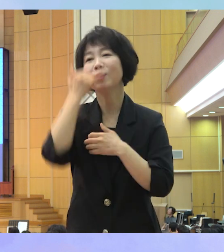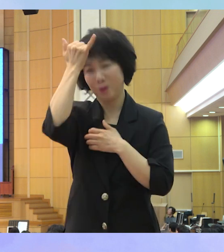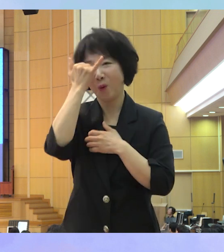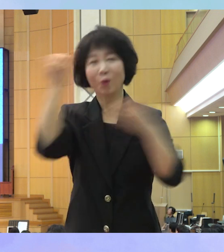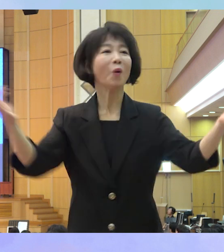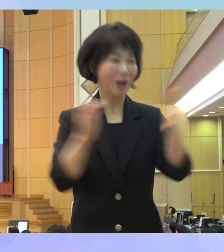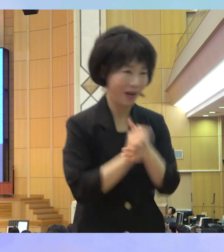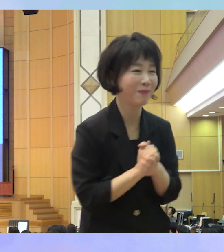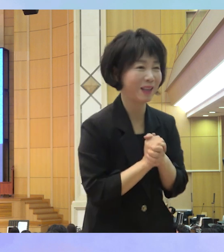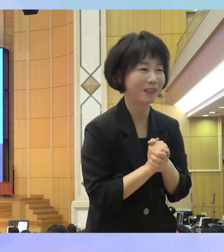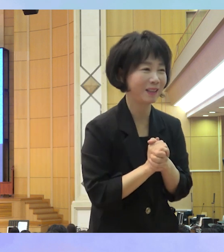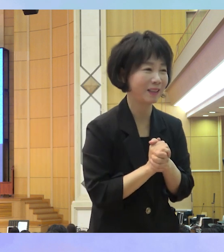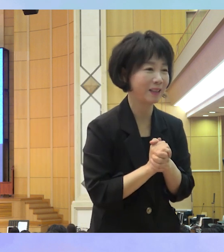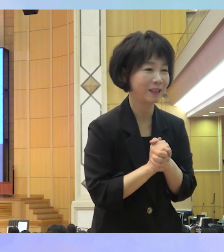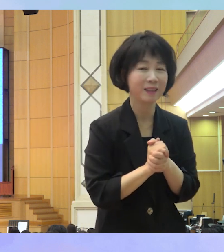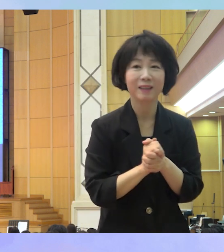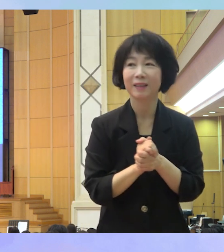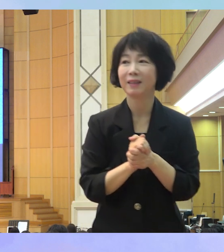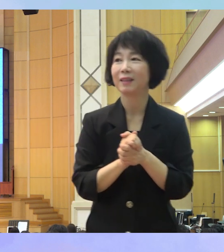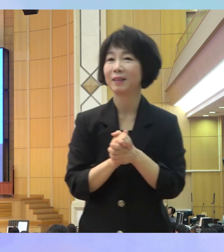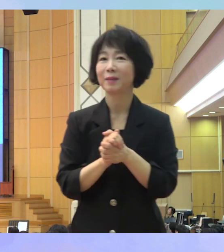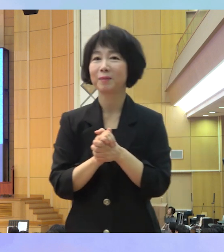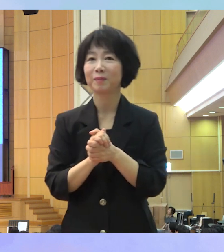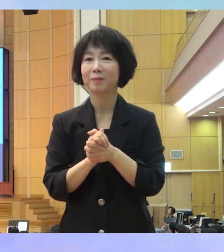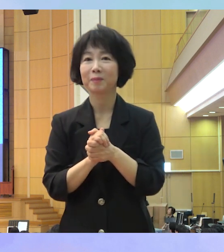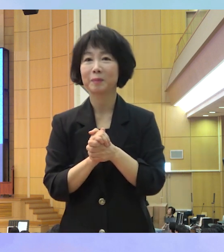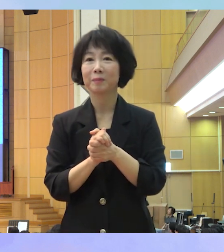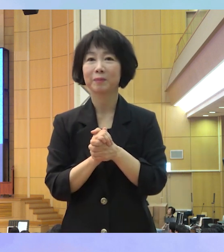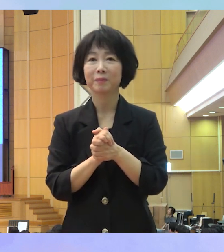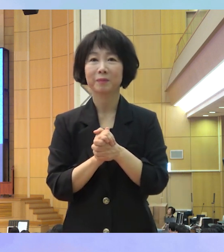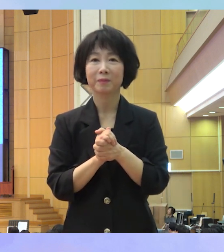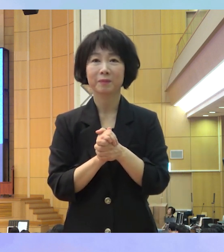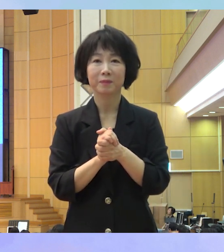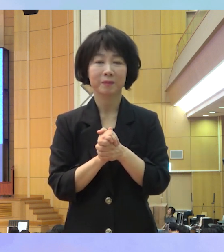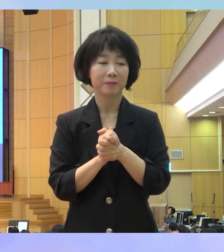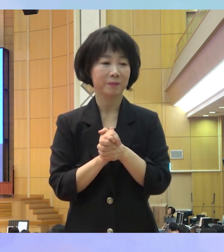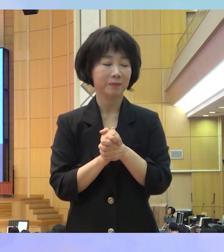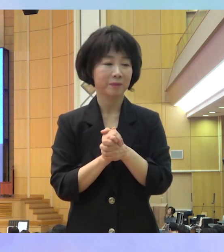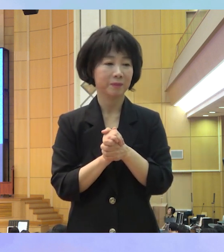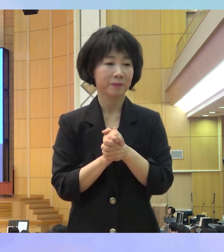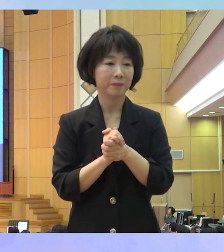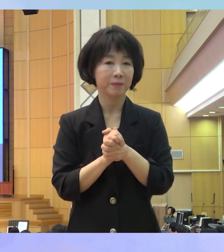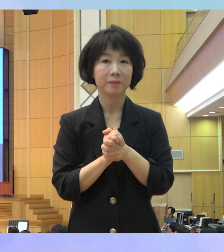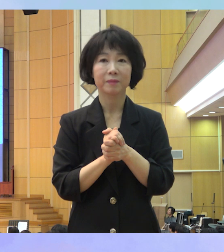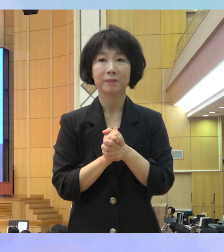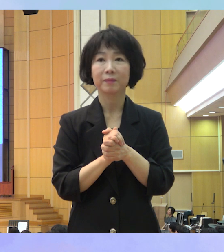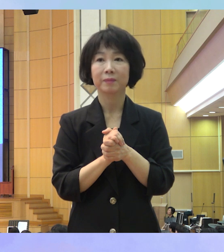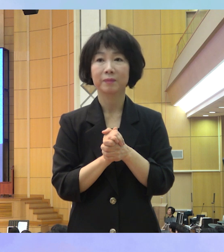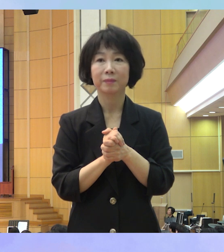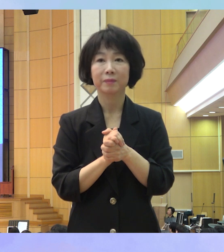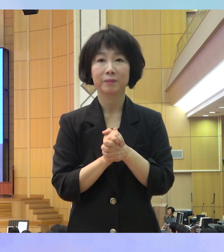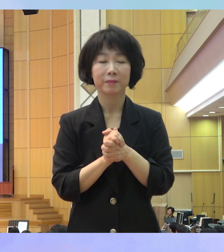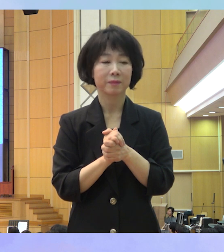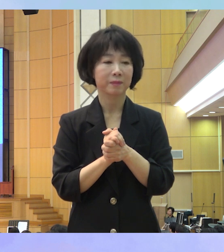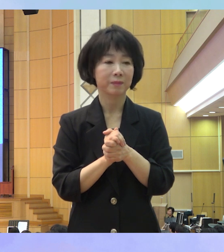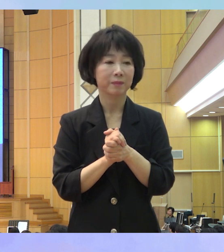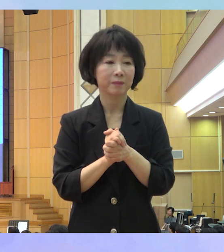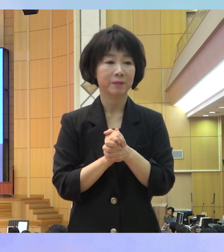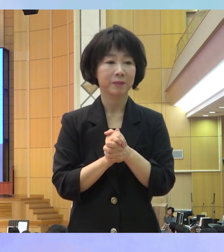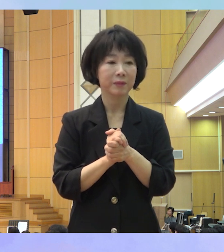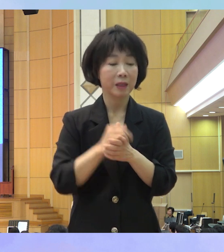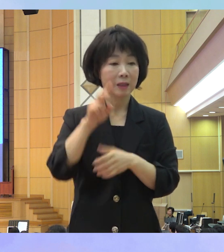효도. 성경에도 나와요. 잠언서 23장 22절입니다.